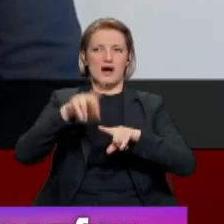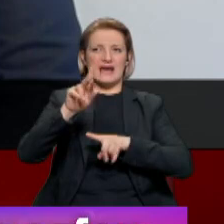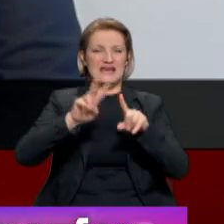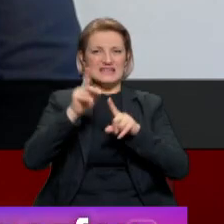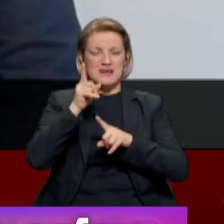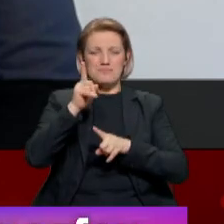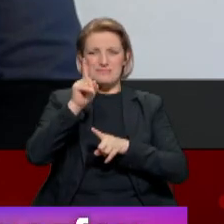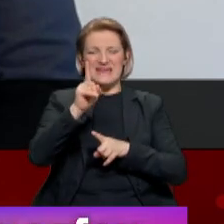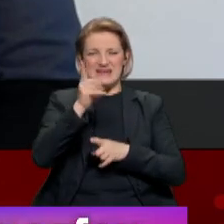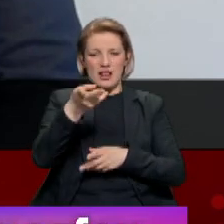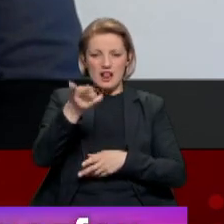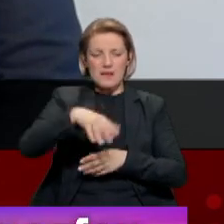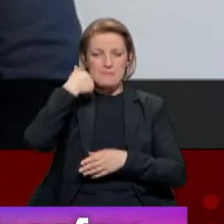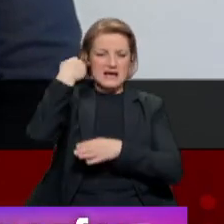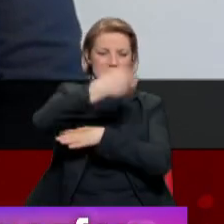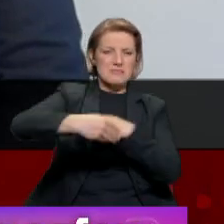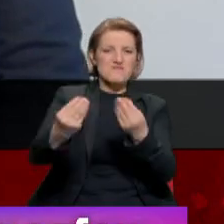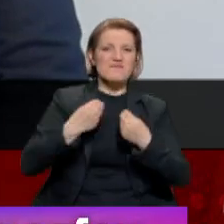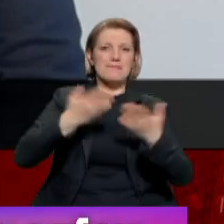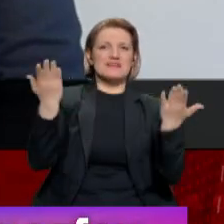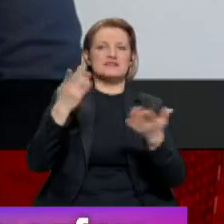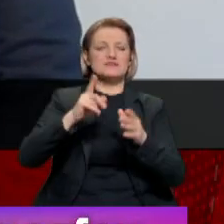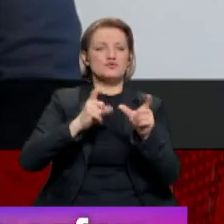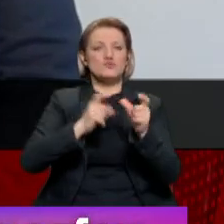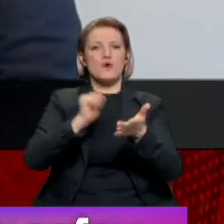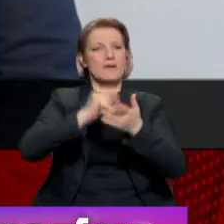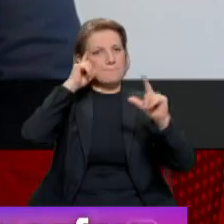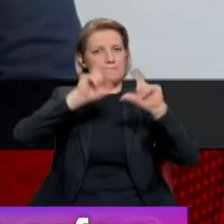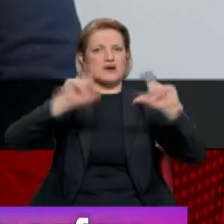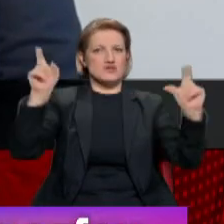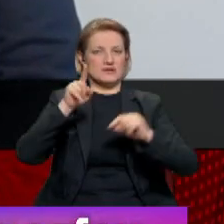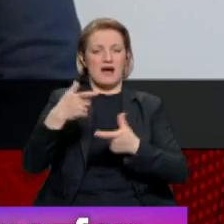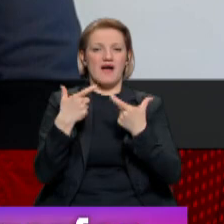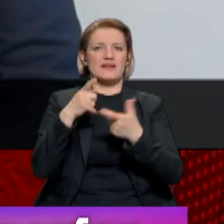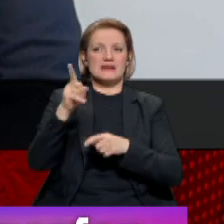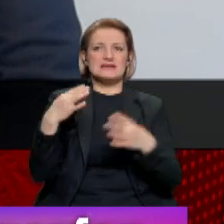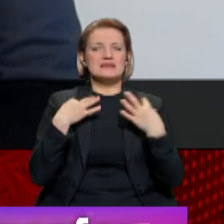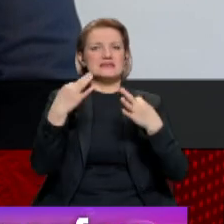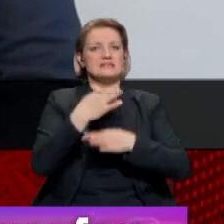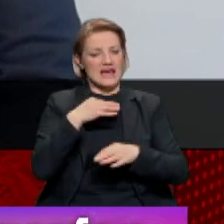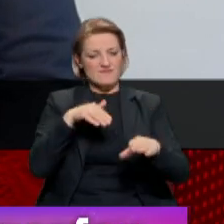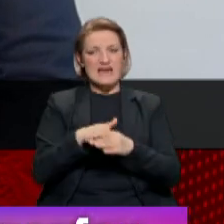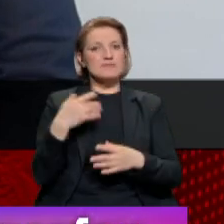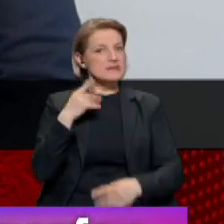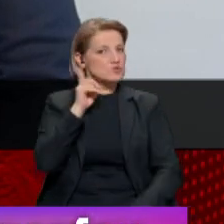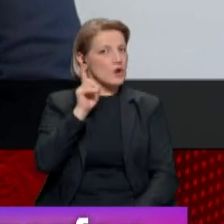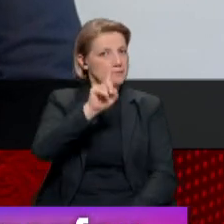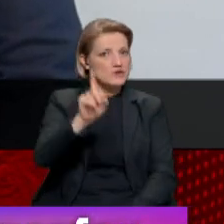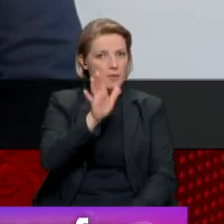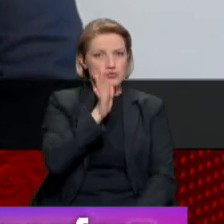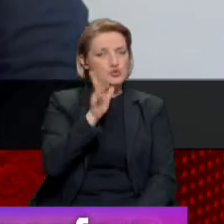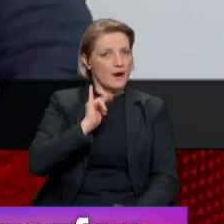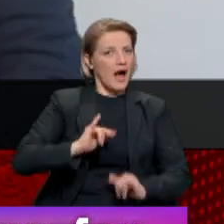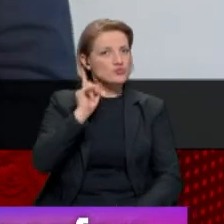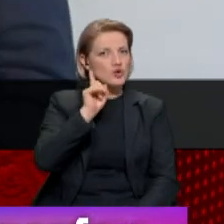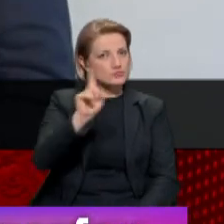bile vermediniz. Bugün Sözcü Gazetesi'nin manşeti. Hemen Hatay'a gidelim. Sayın Vekilim, duyabiliyor musunuz sesimi